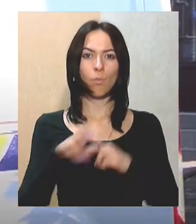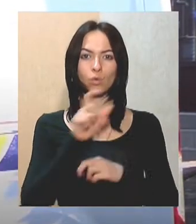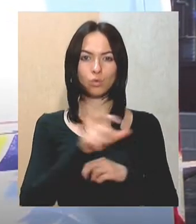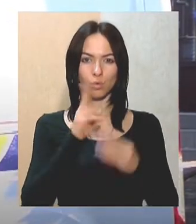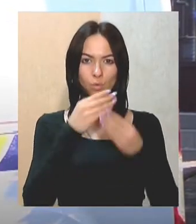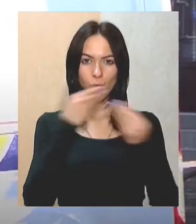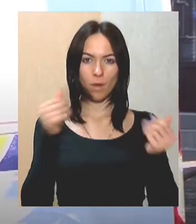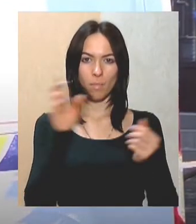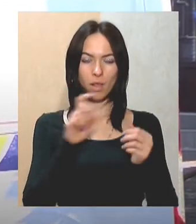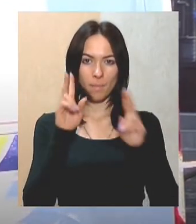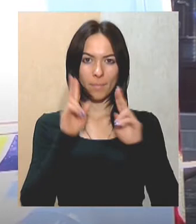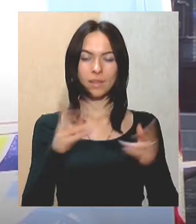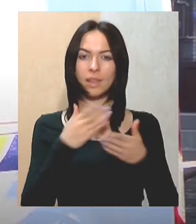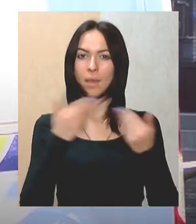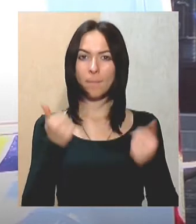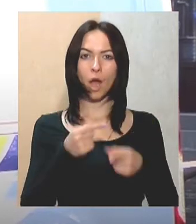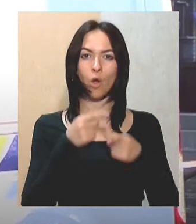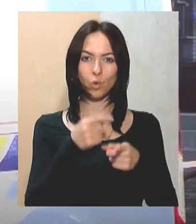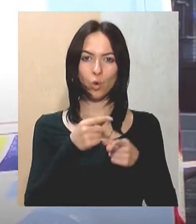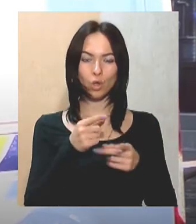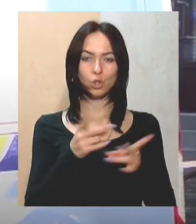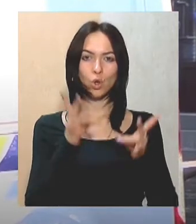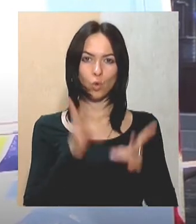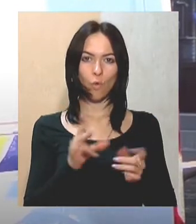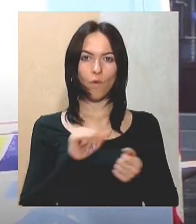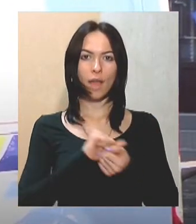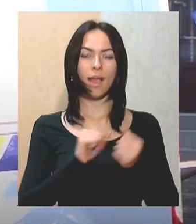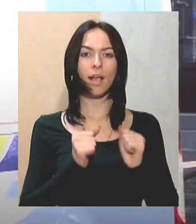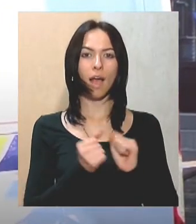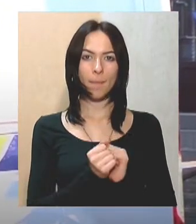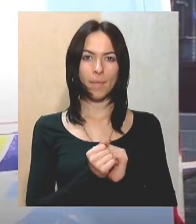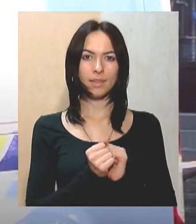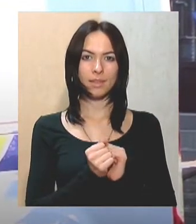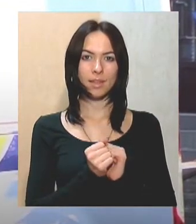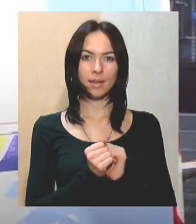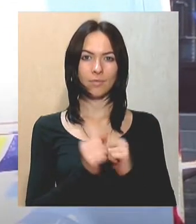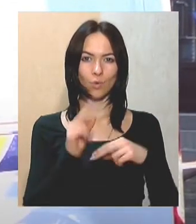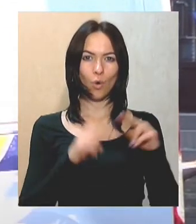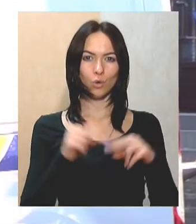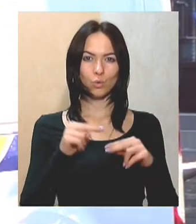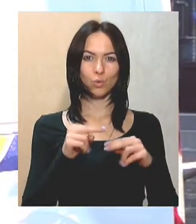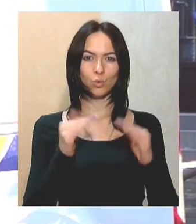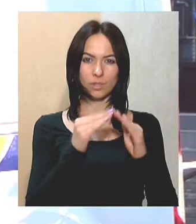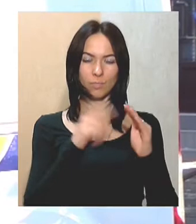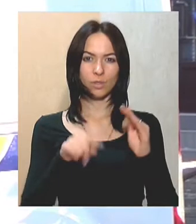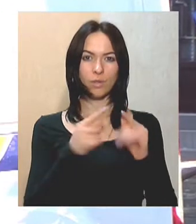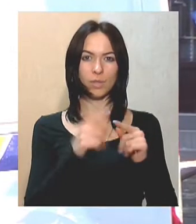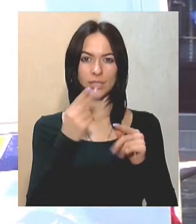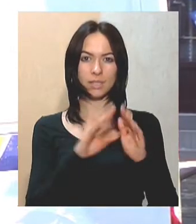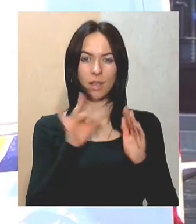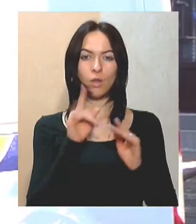угрози руйнування на даний момент кам'яних конструкції будівлі, тому розпочати